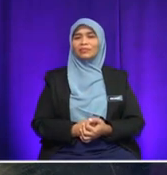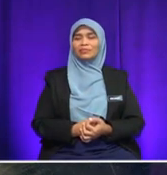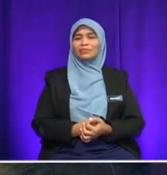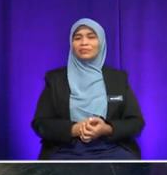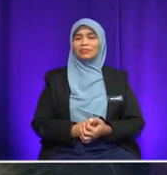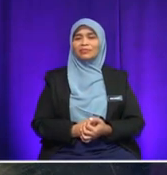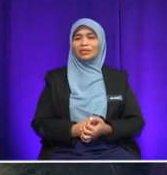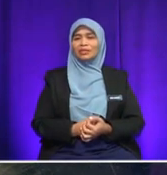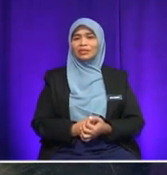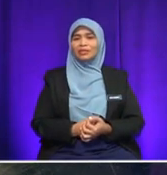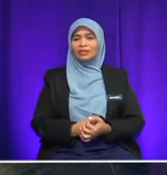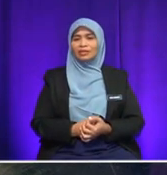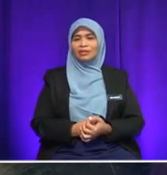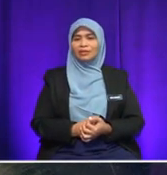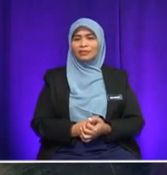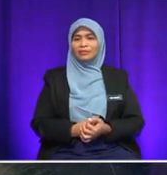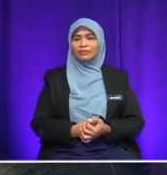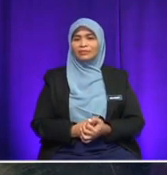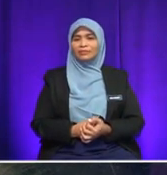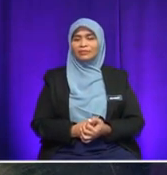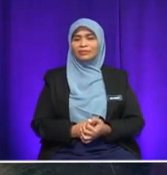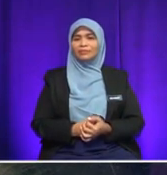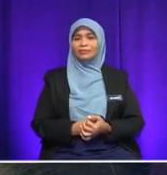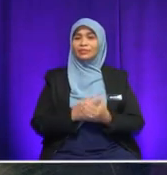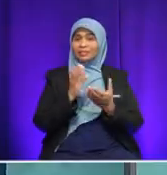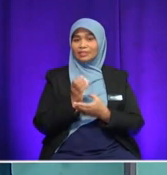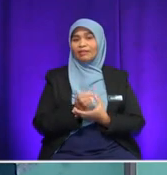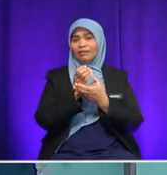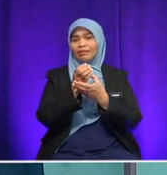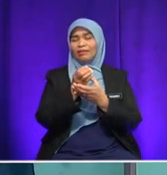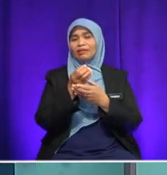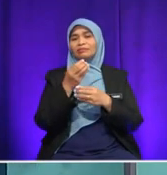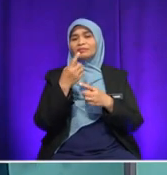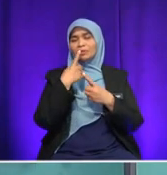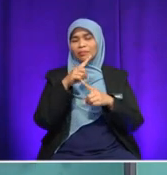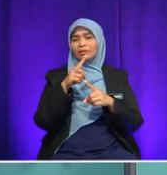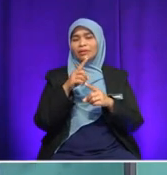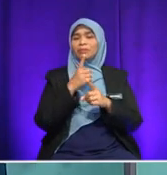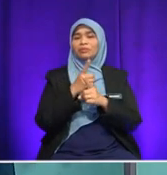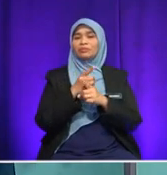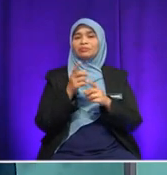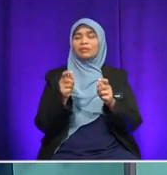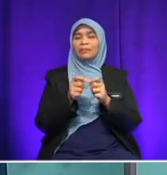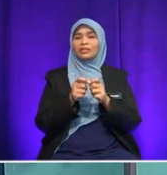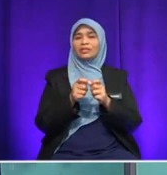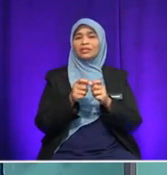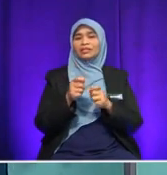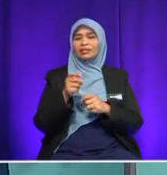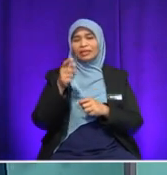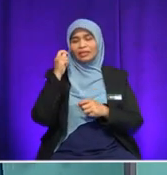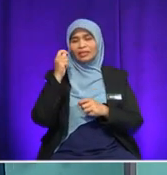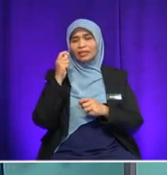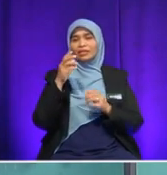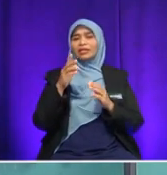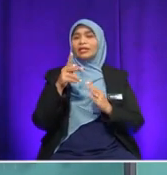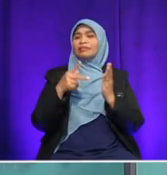mereka. Okey. Okey. Alright. So, cadangan jawapannya ialah betullah seperti yang Suhaili beritahu, teknik pemerian,